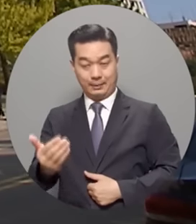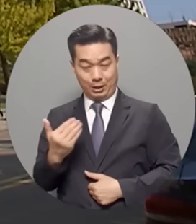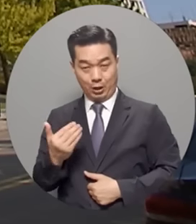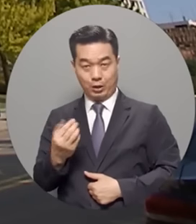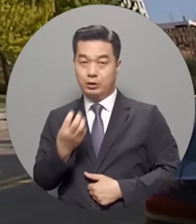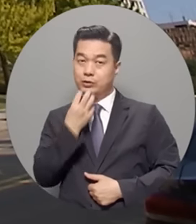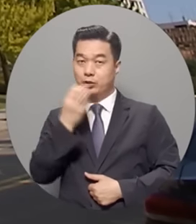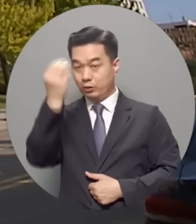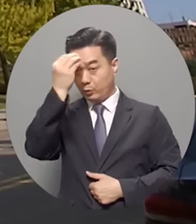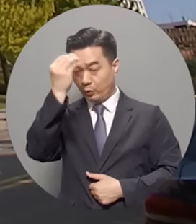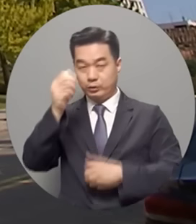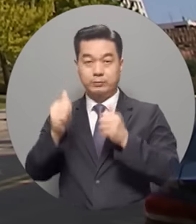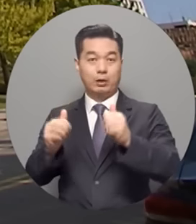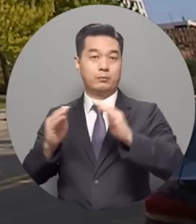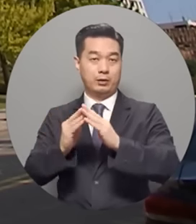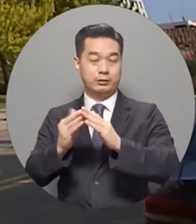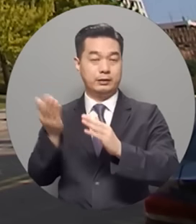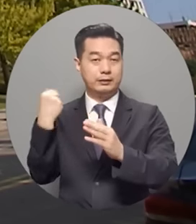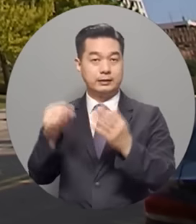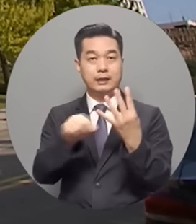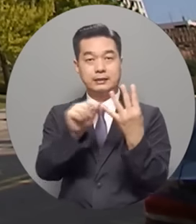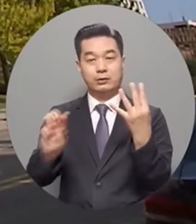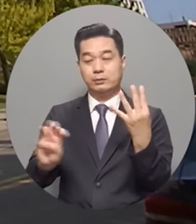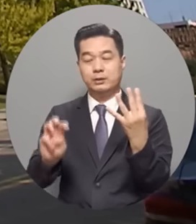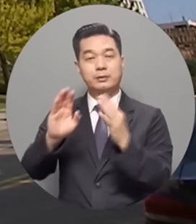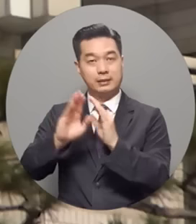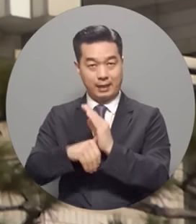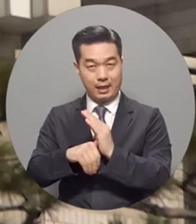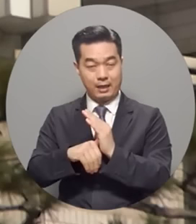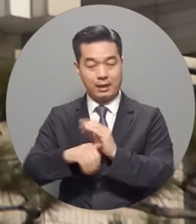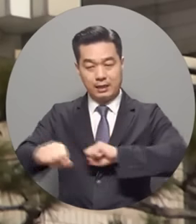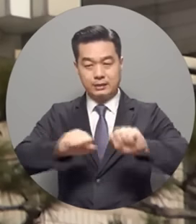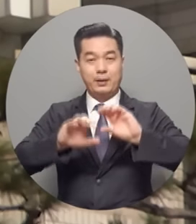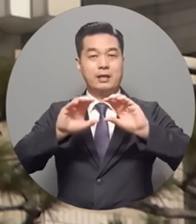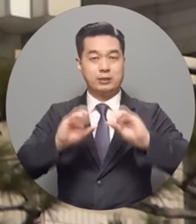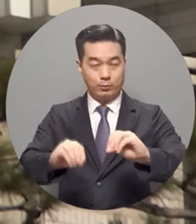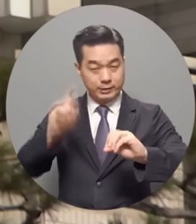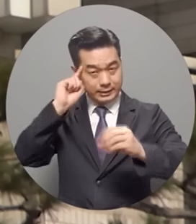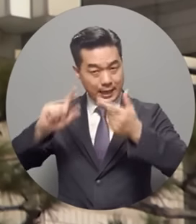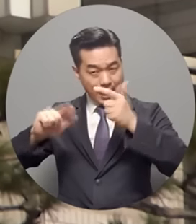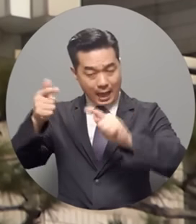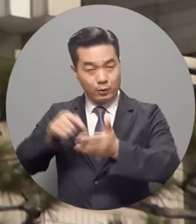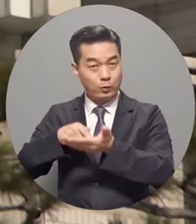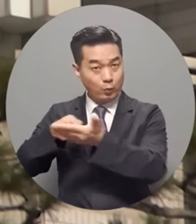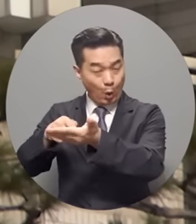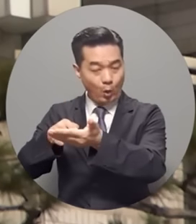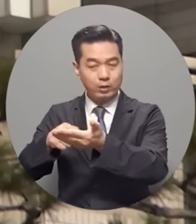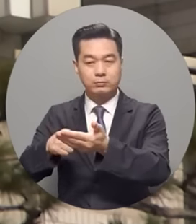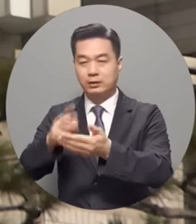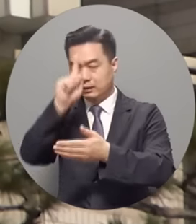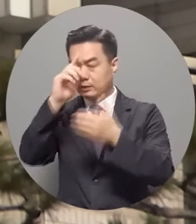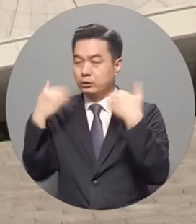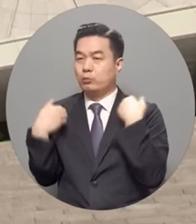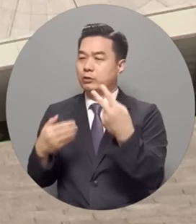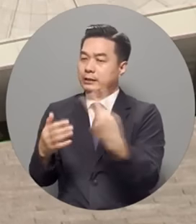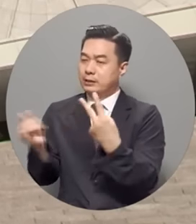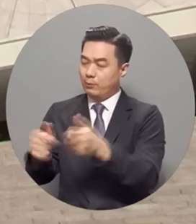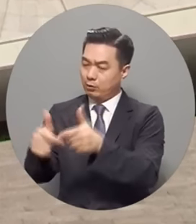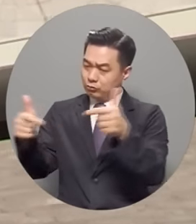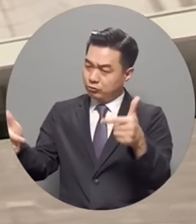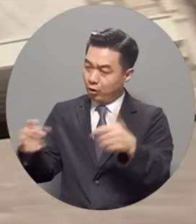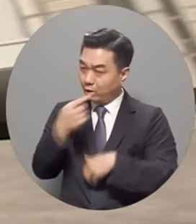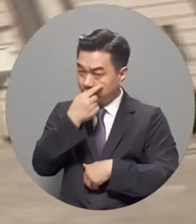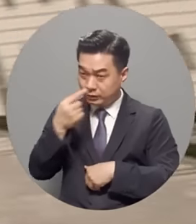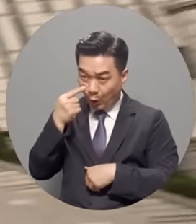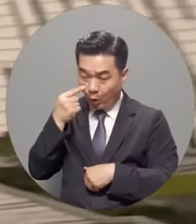구법은 지난달 30일 의대 증원 집행정지 항고심 신문에서 정부의 2천명 증원의 근거와 회의록 등을 오는